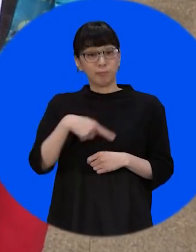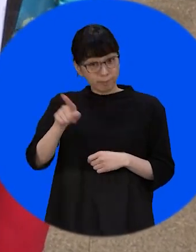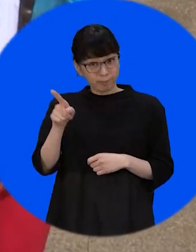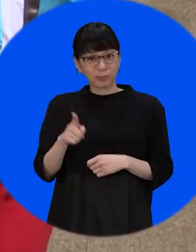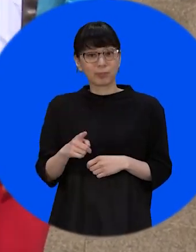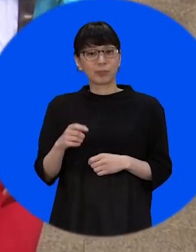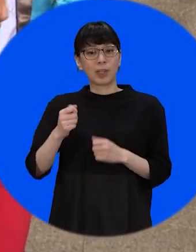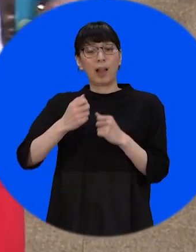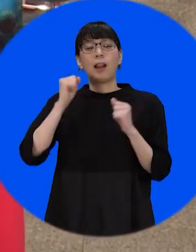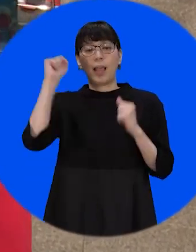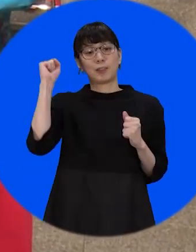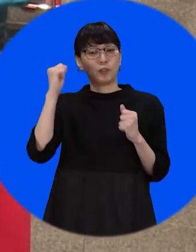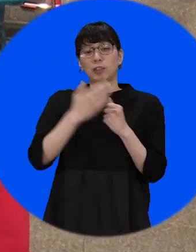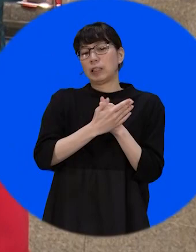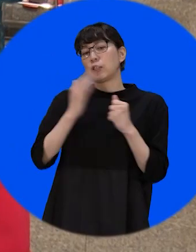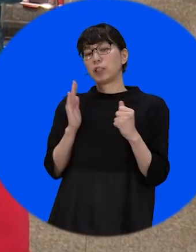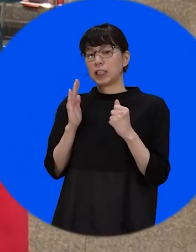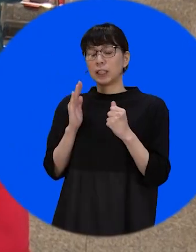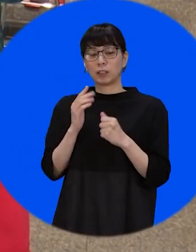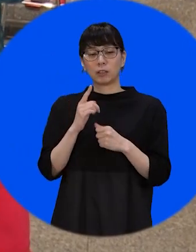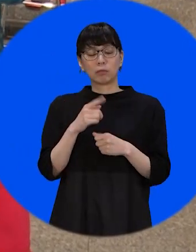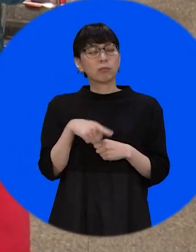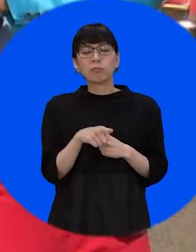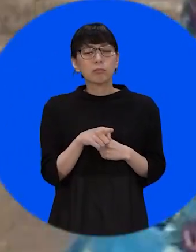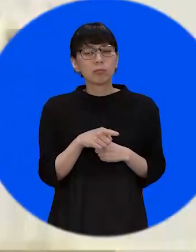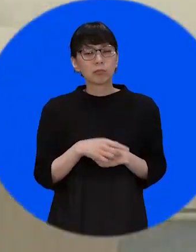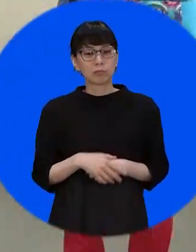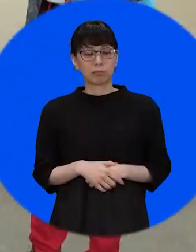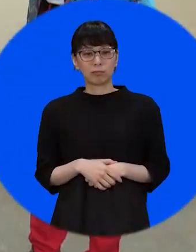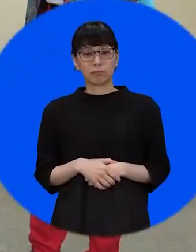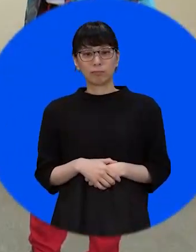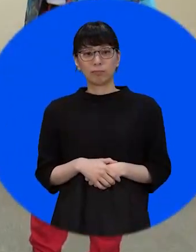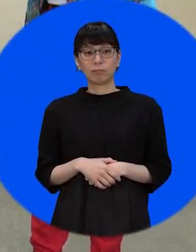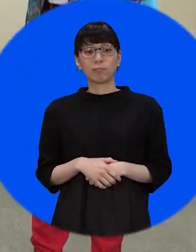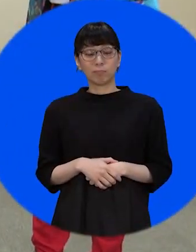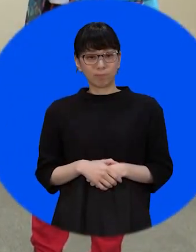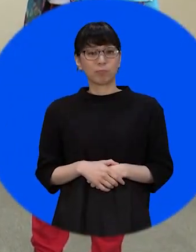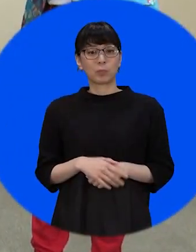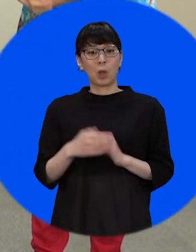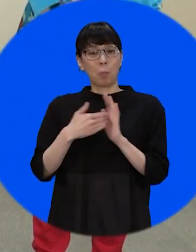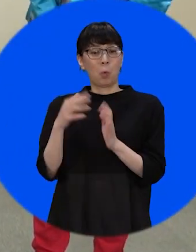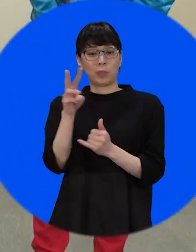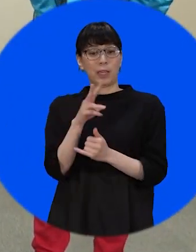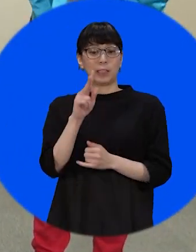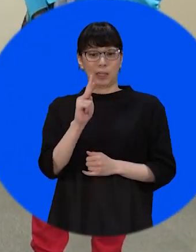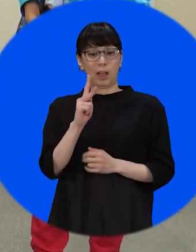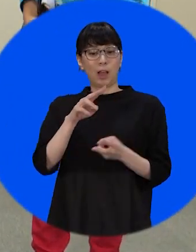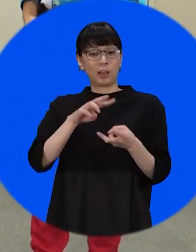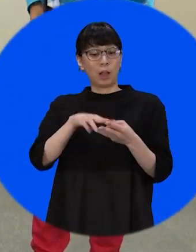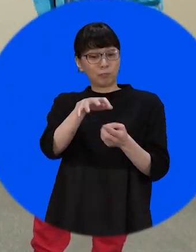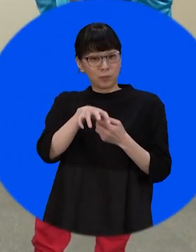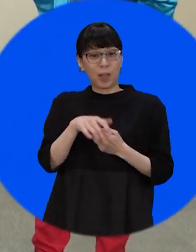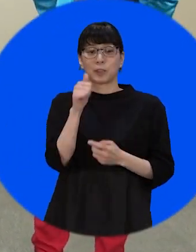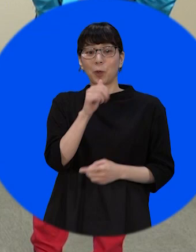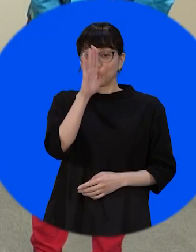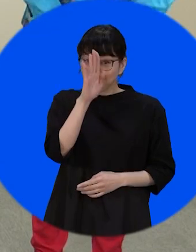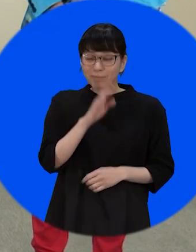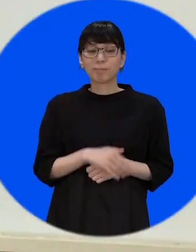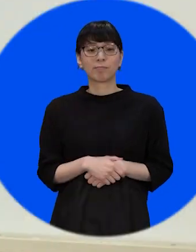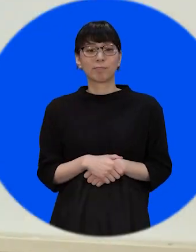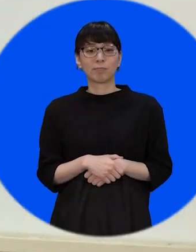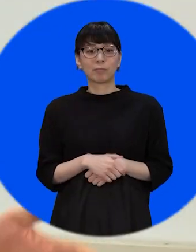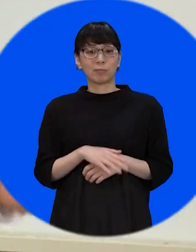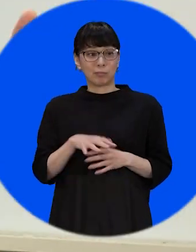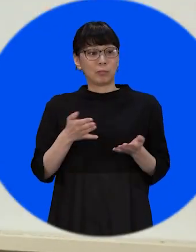ょう。 レッツセキュリティ。 どういう意味。それでは、防災課の田村さんにお話をお伺いしたいと思います。よろしくお願いします。 よろしくお願いします